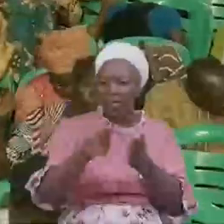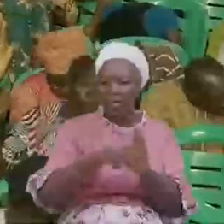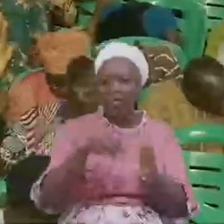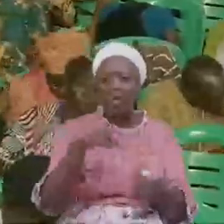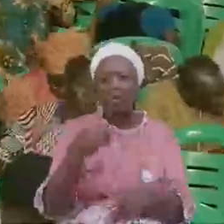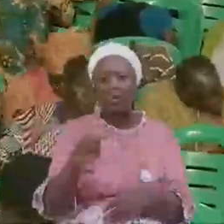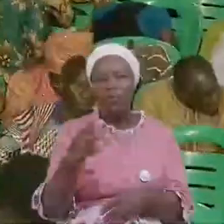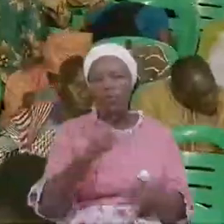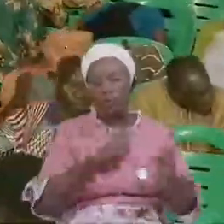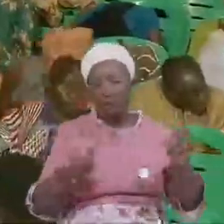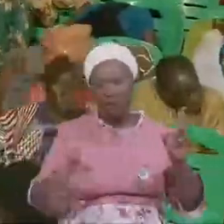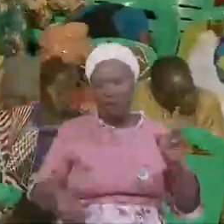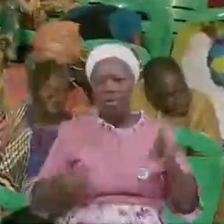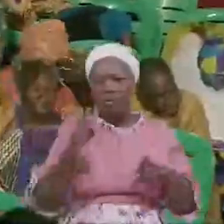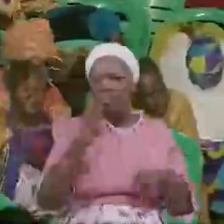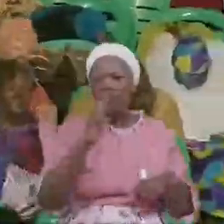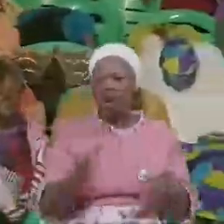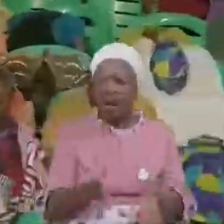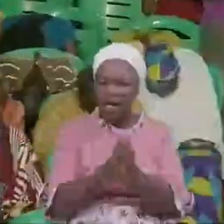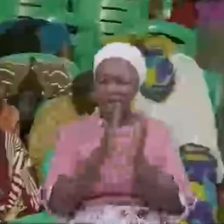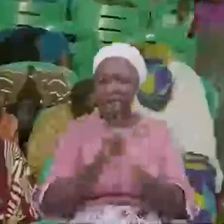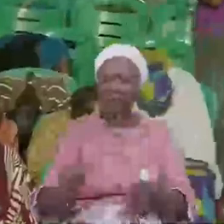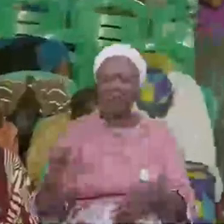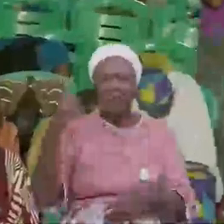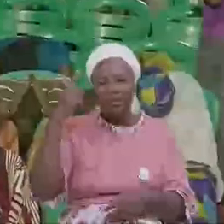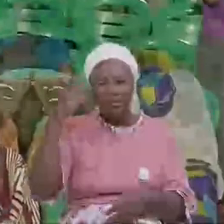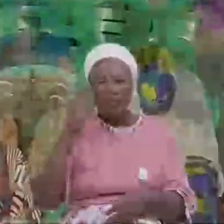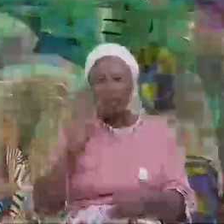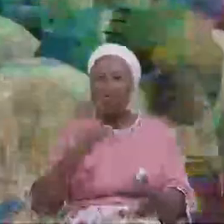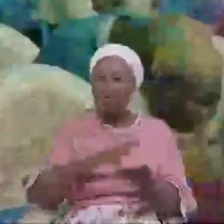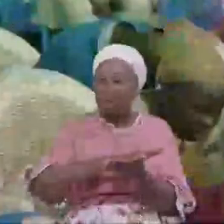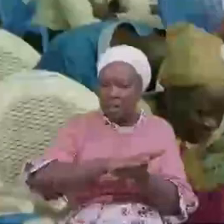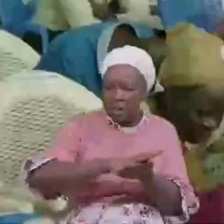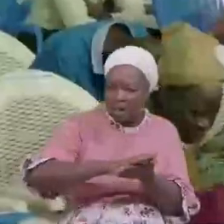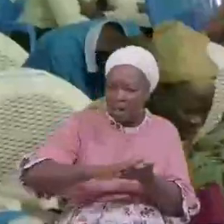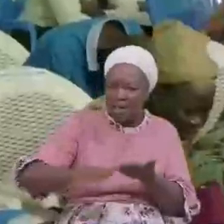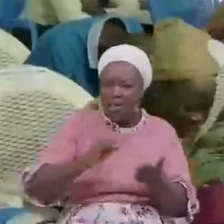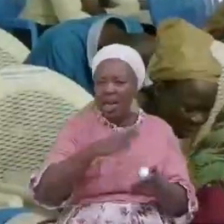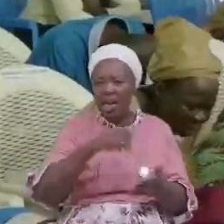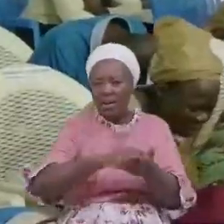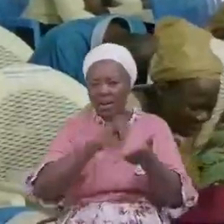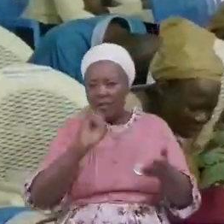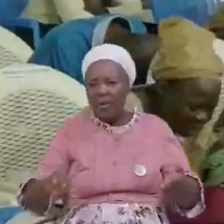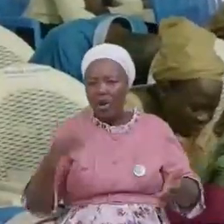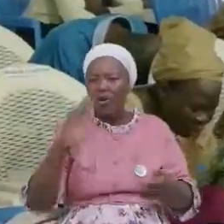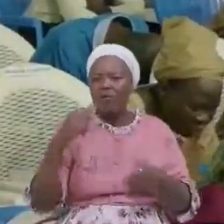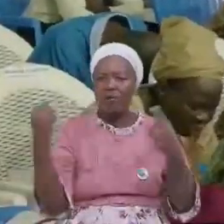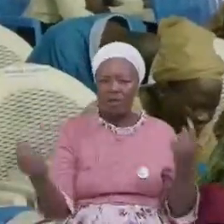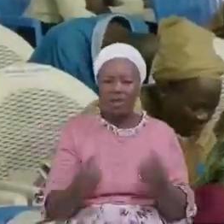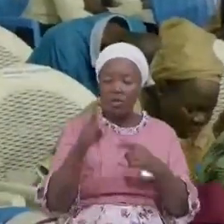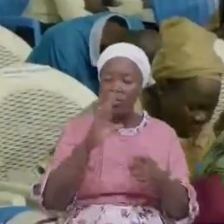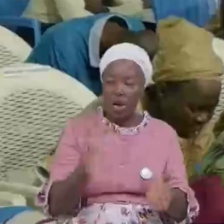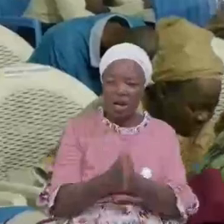du Seigneur. Vous demandez la rémission, la rédemption pour vos péchés. Et vous